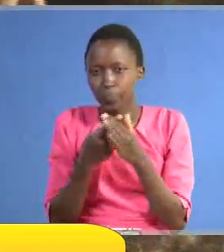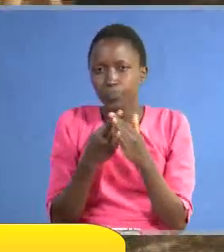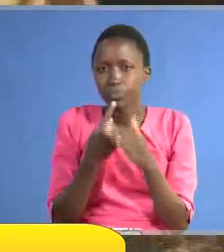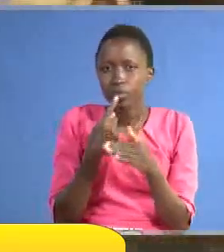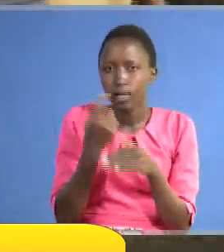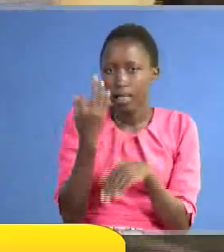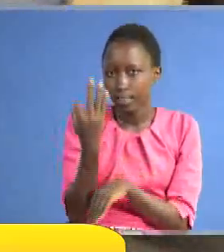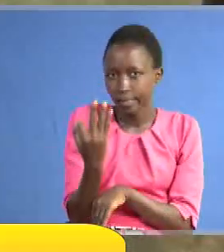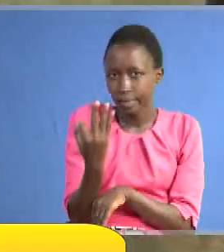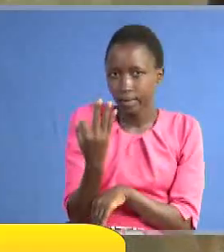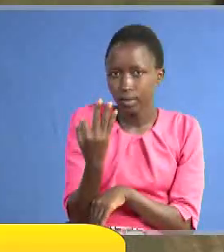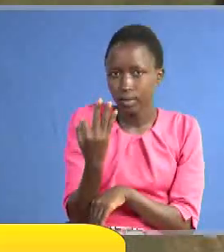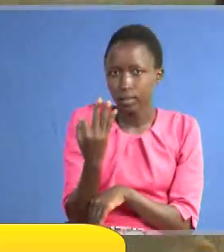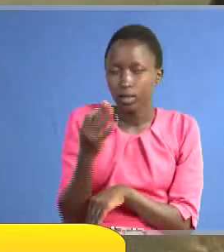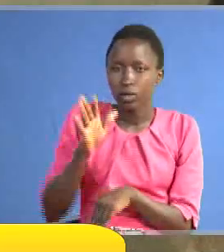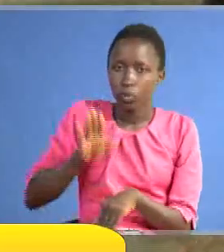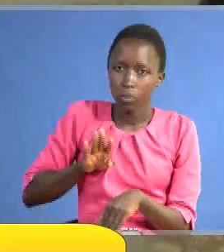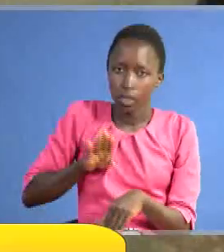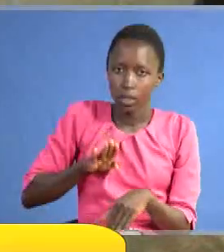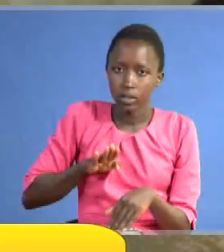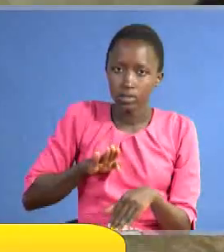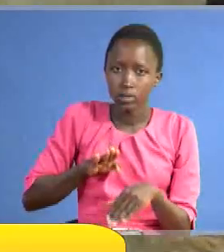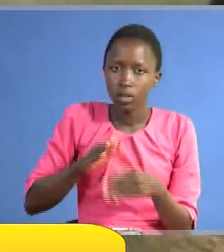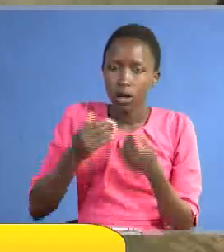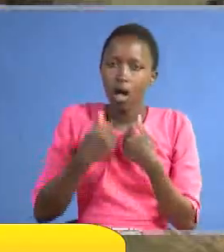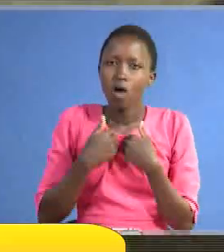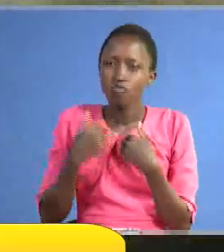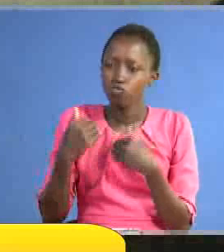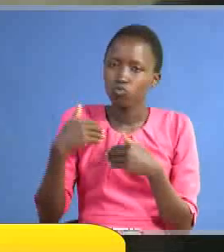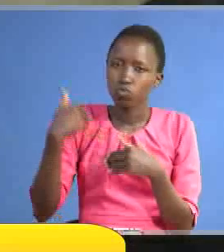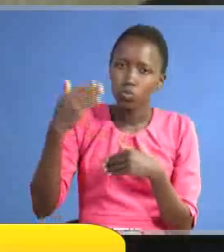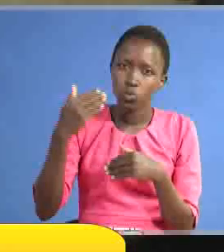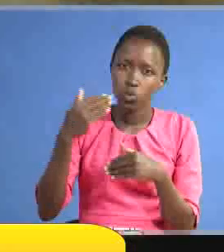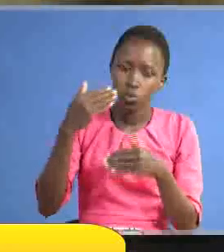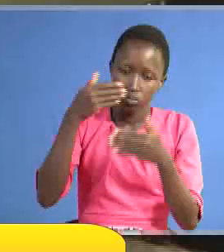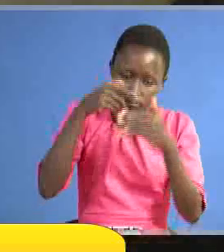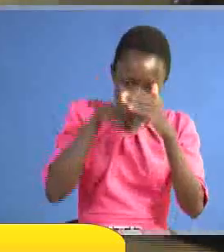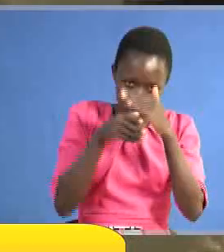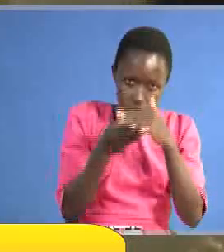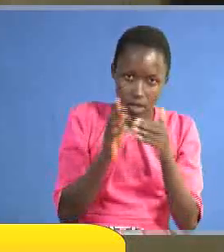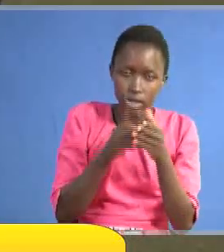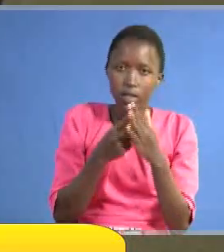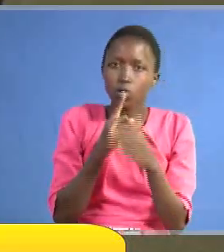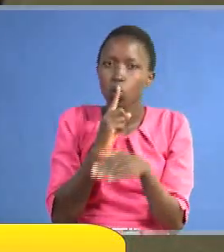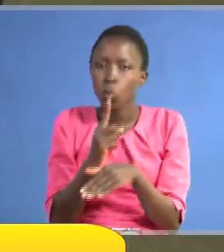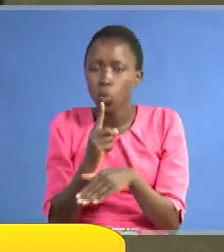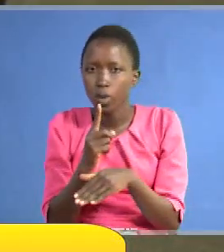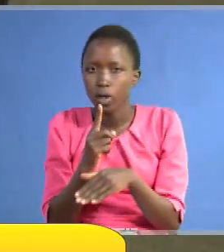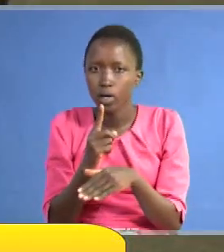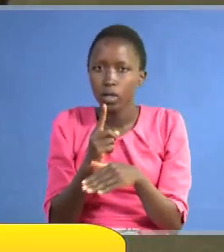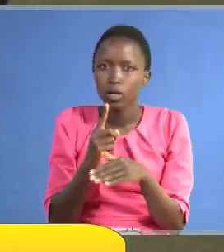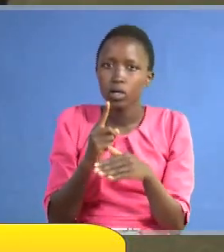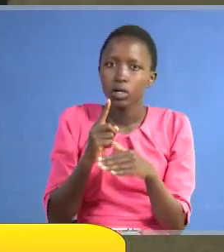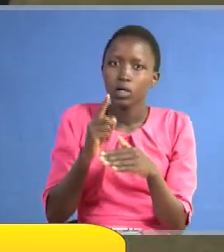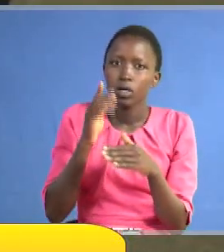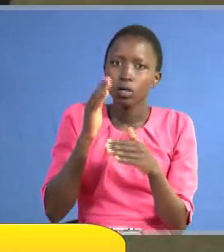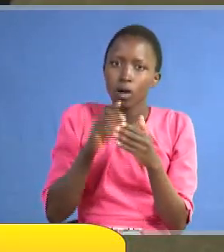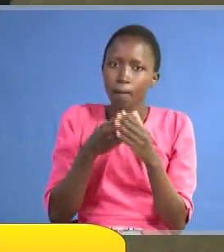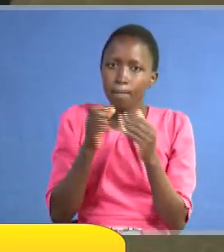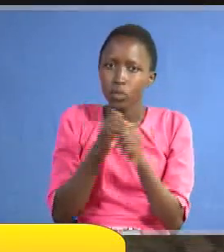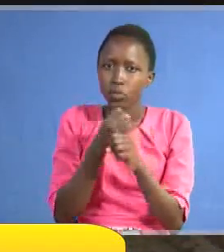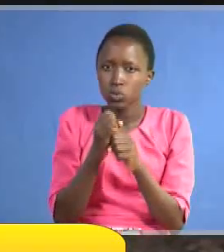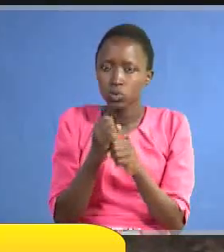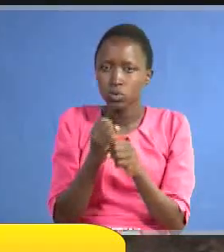kuwa watatu hao akiwemo mwanamke wamekuwa na mazoea ya kuabiri gari na kumwagiza utingo kuwashushia njiani ili